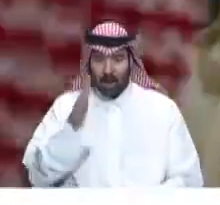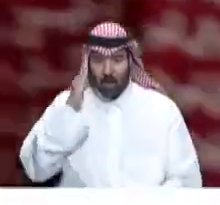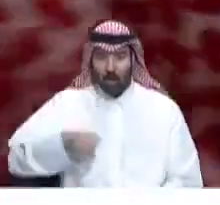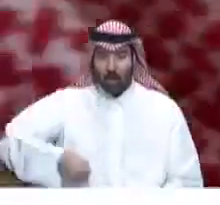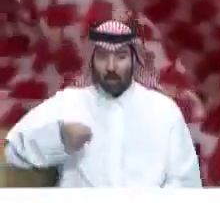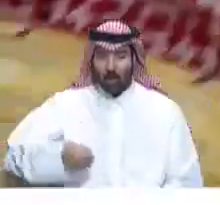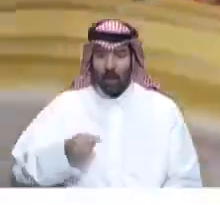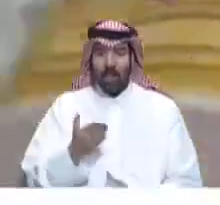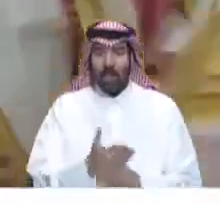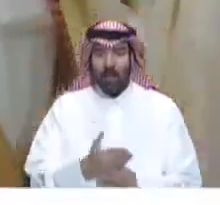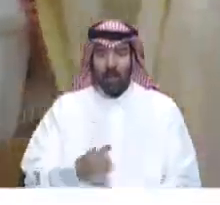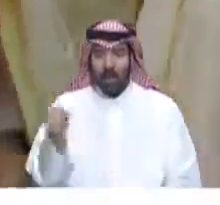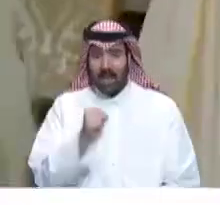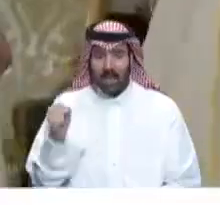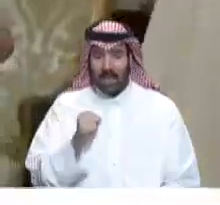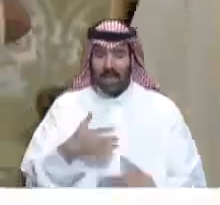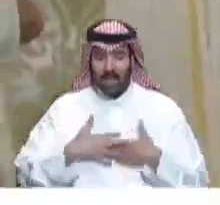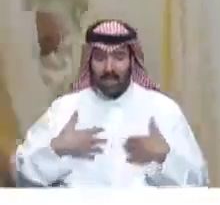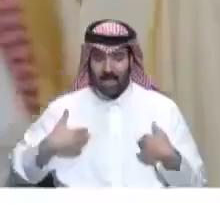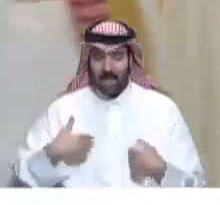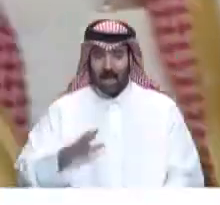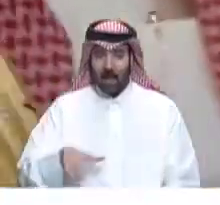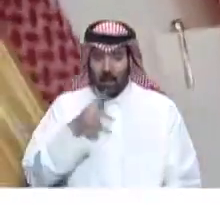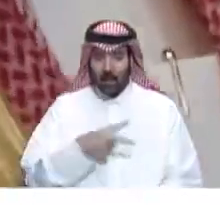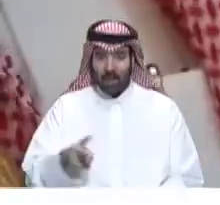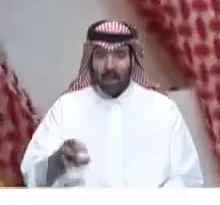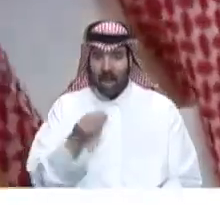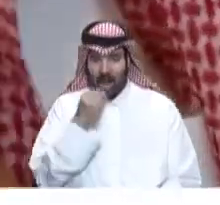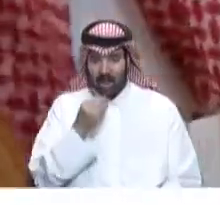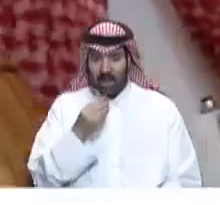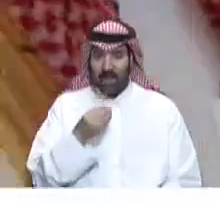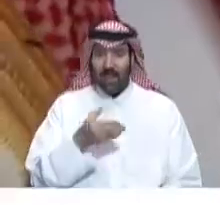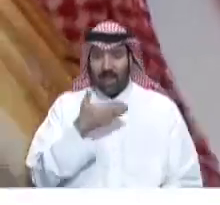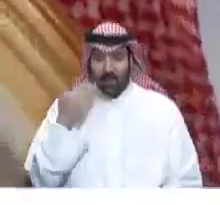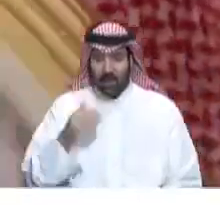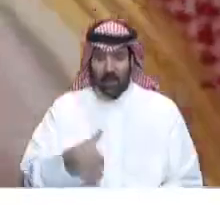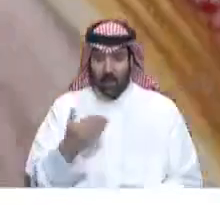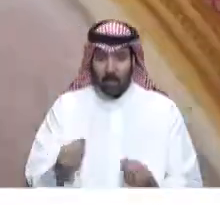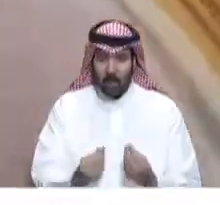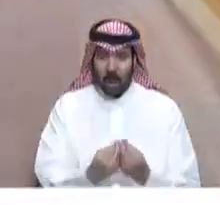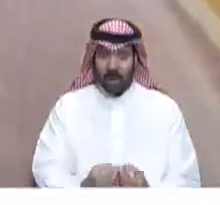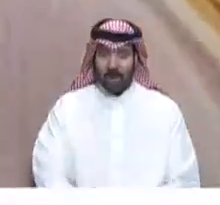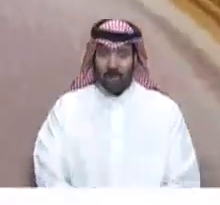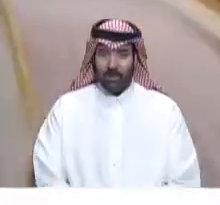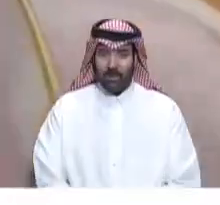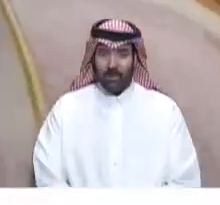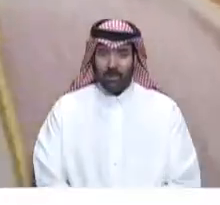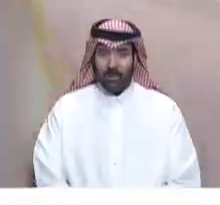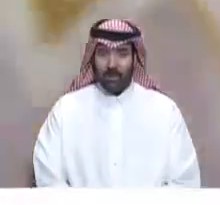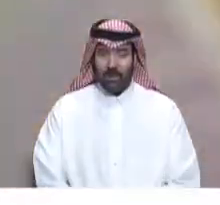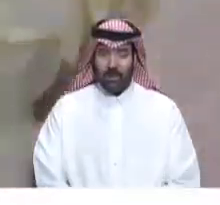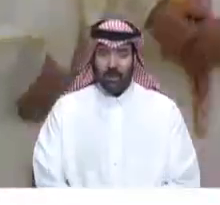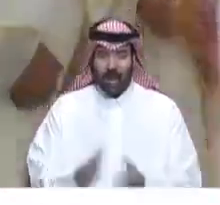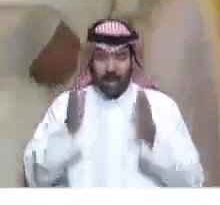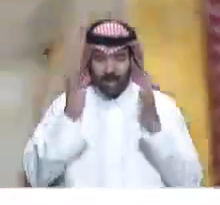التهنئة لسموه بعيد الفطر السعيد، وقد تناول الجميع طعام الإفطار مع سمو ولي العهد. أدى